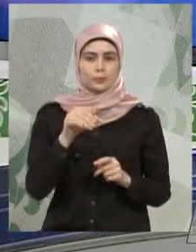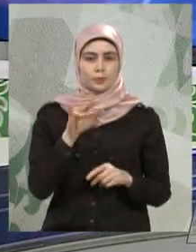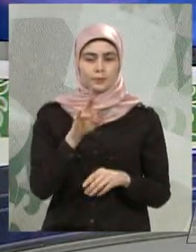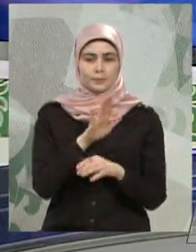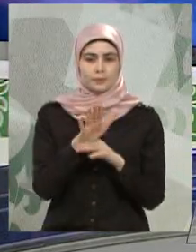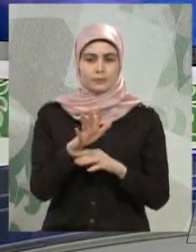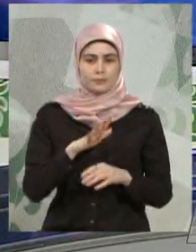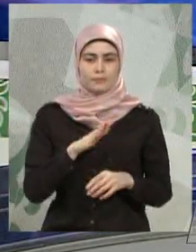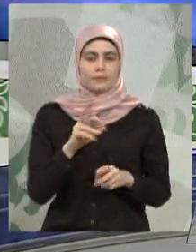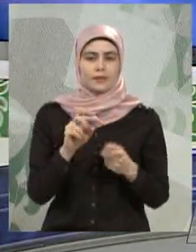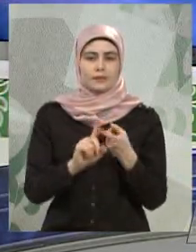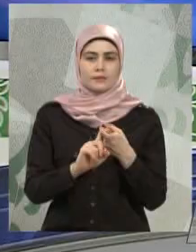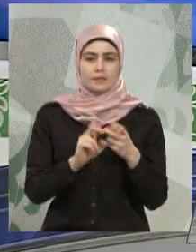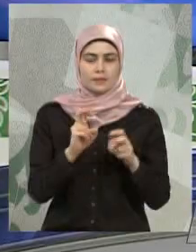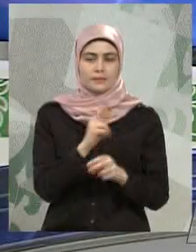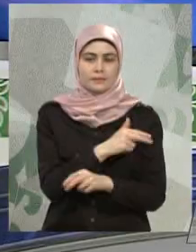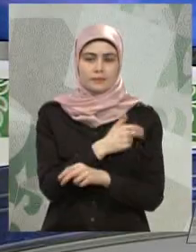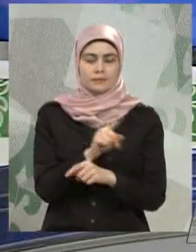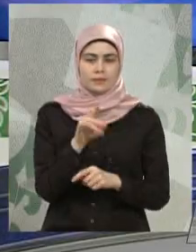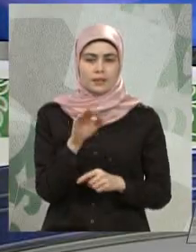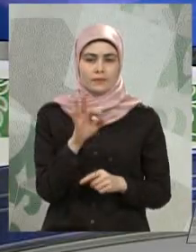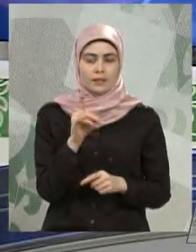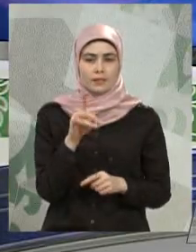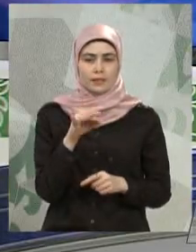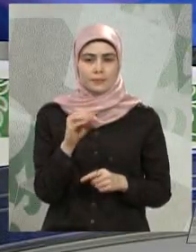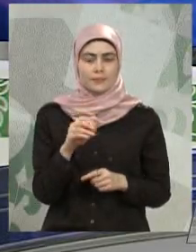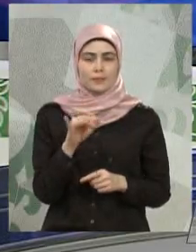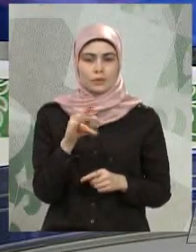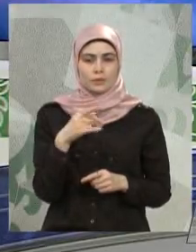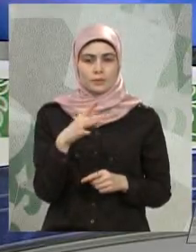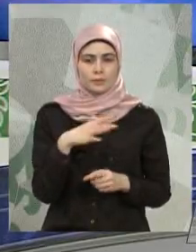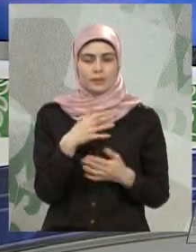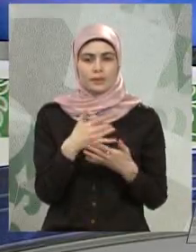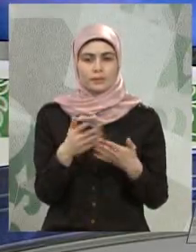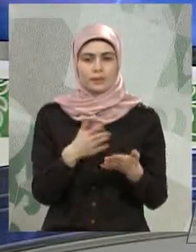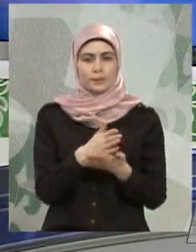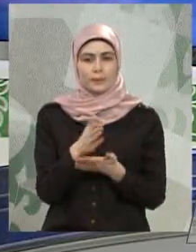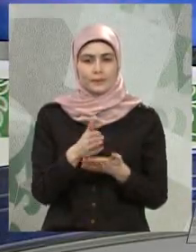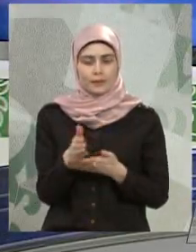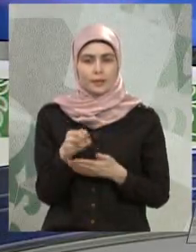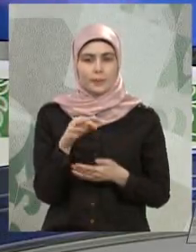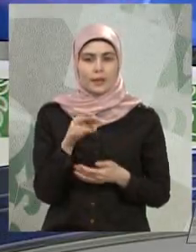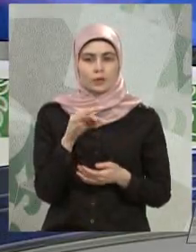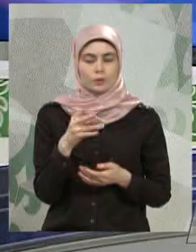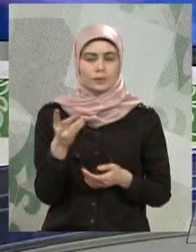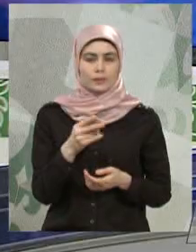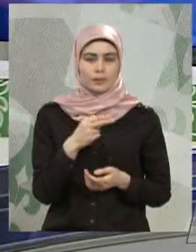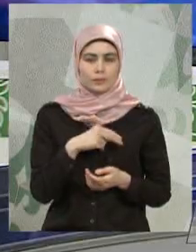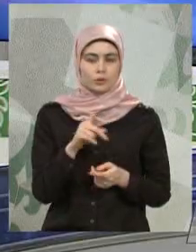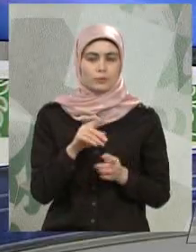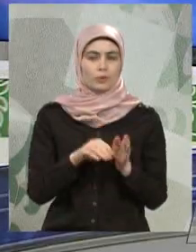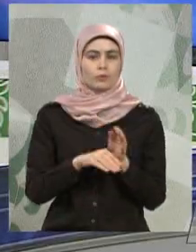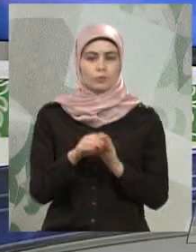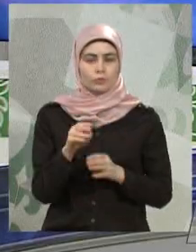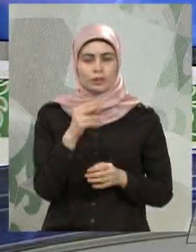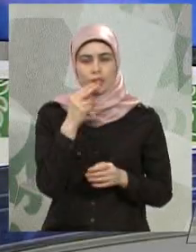страны касательно здравоохранения. В своей речи Путин сформировал несколько основных направлений, по которым нужно будет работать, чтобы улучшить российскую